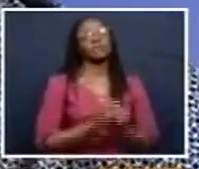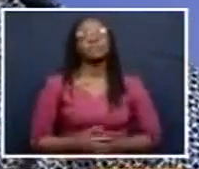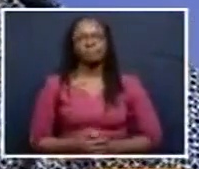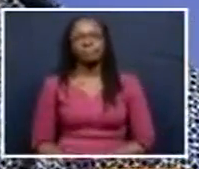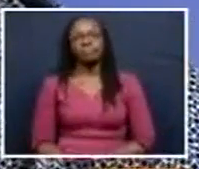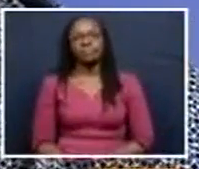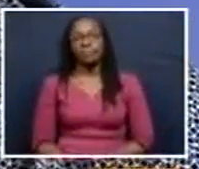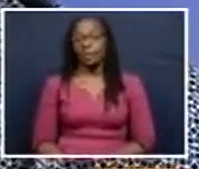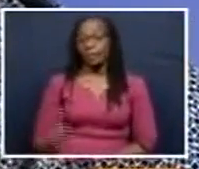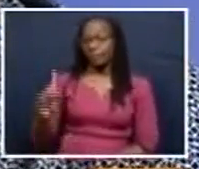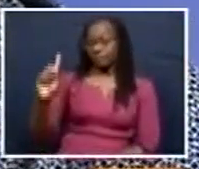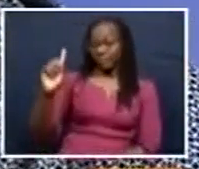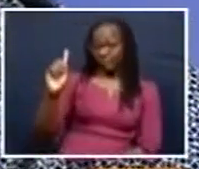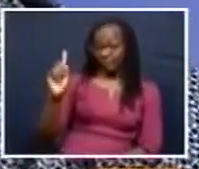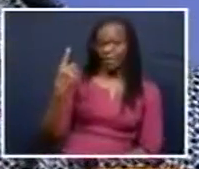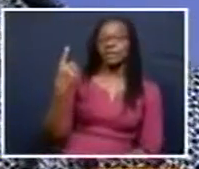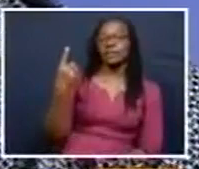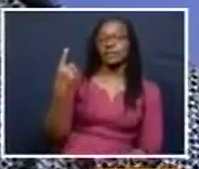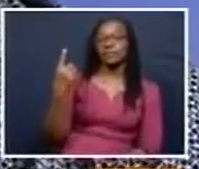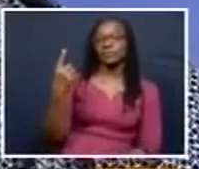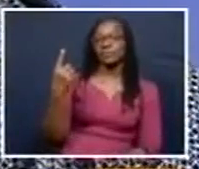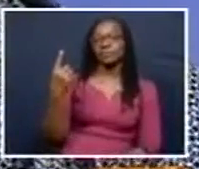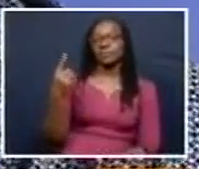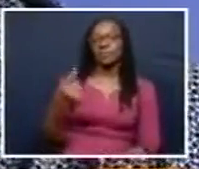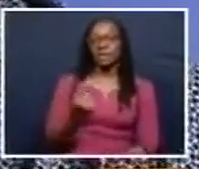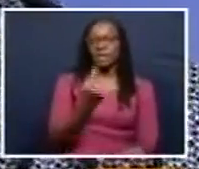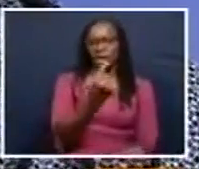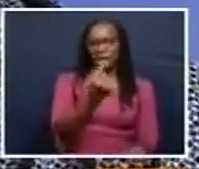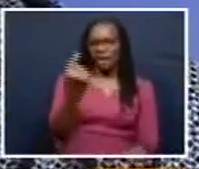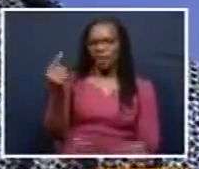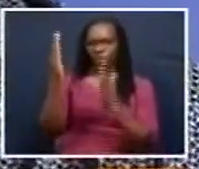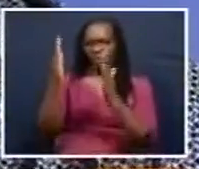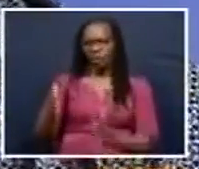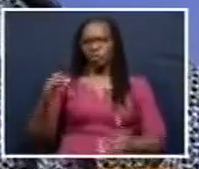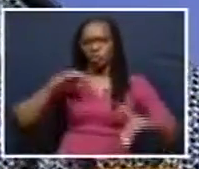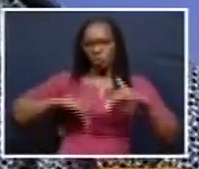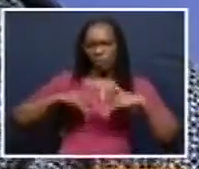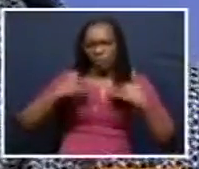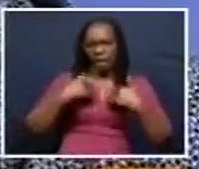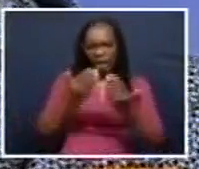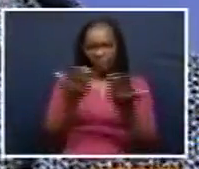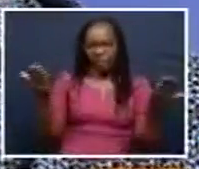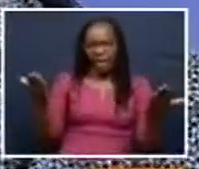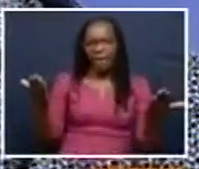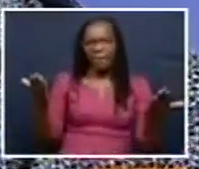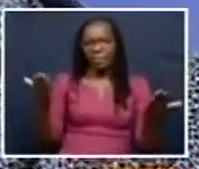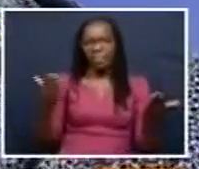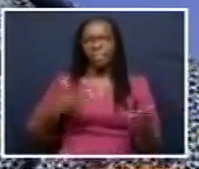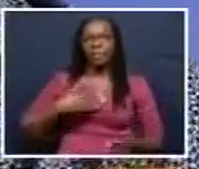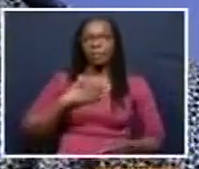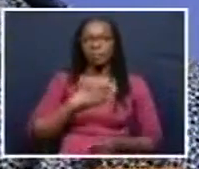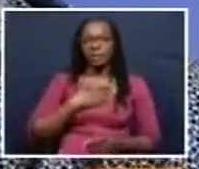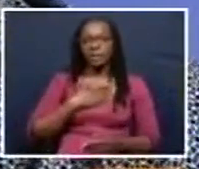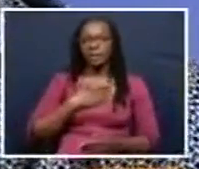ya kwanza kila mfisadi na unajua wanajijua wanipatie barua ya